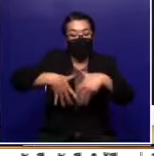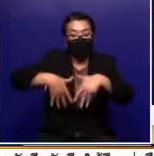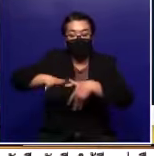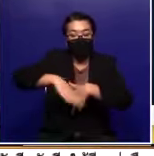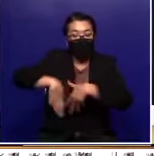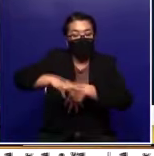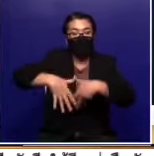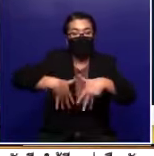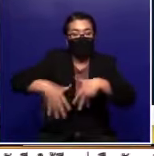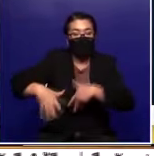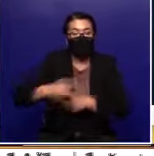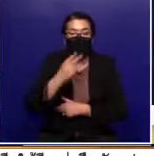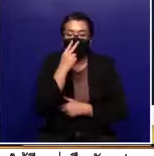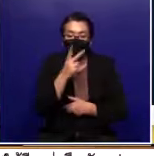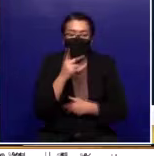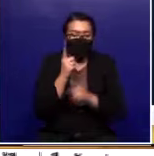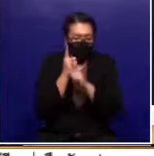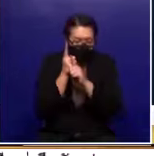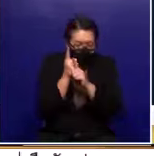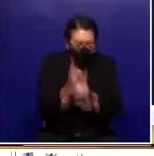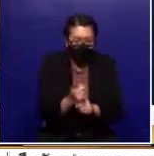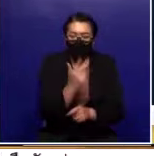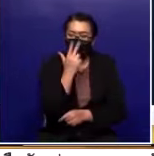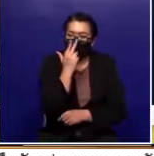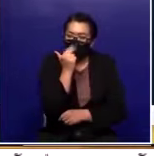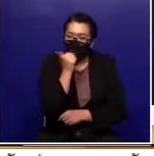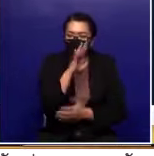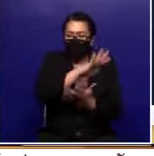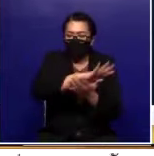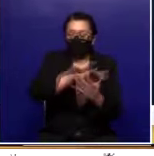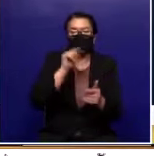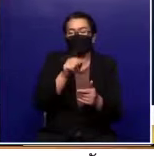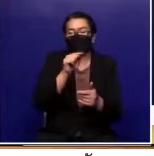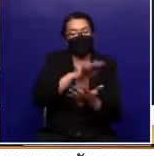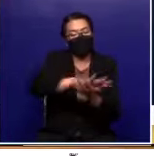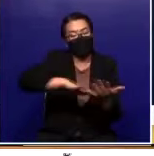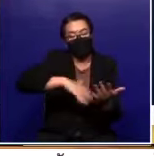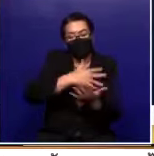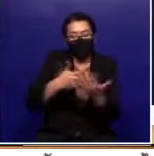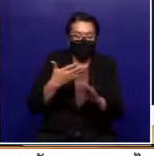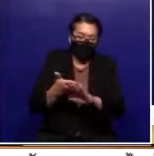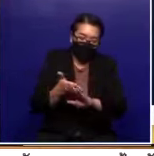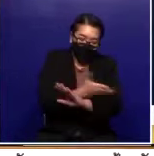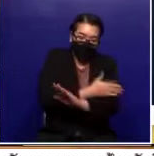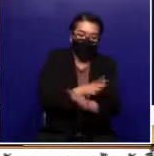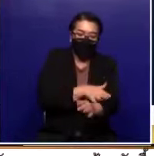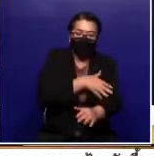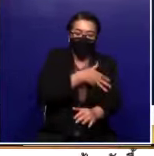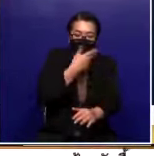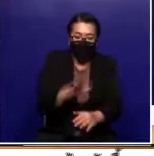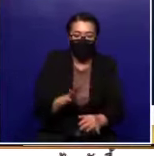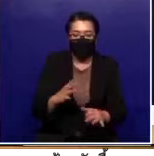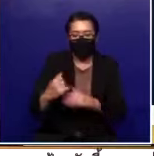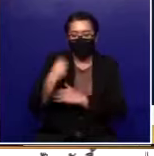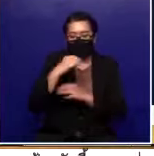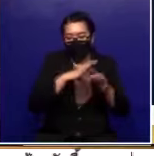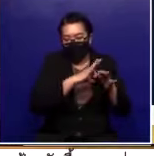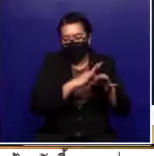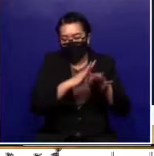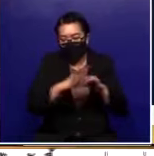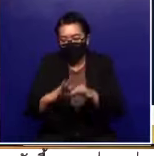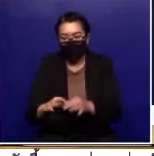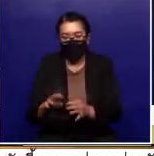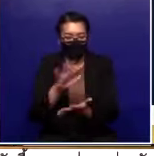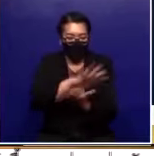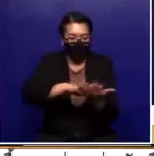ท่านตามรัฐบาลชุดนี้ให้ทันเขาวางแผนมาตั้งนานแล้วไม่ใช่แค่ยึดอำนาจไม่แค่สืบทอดอำนาจแต่เขาวางแผนในการใช้เงิน